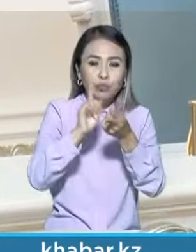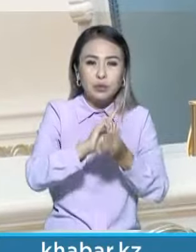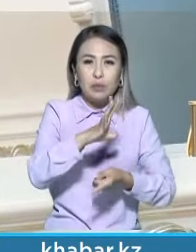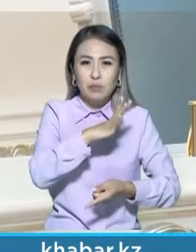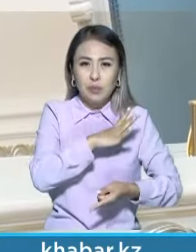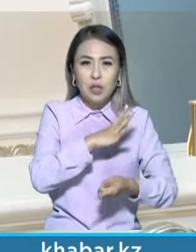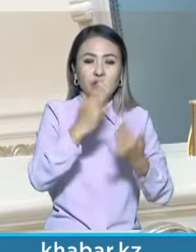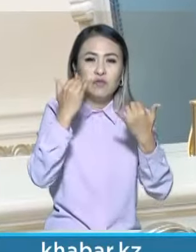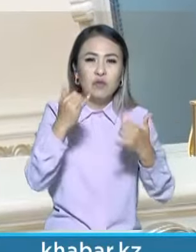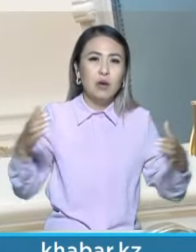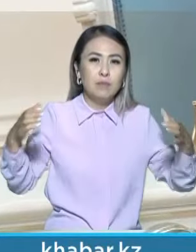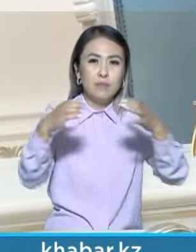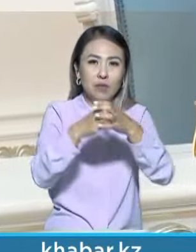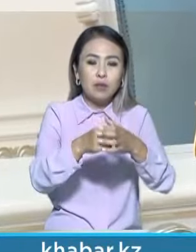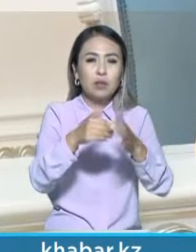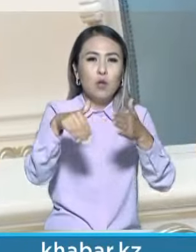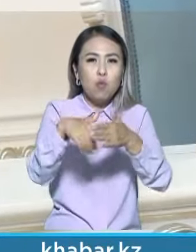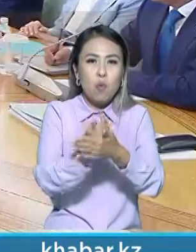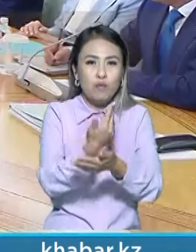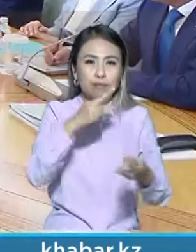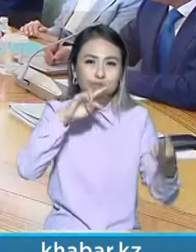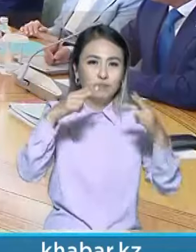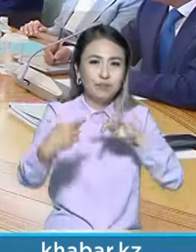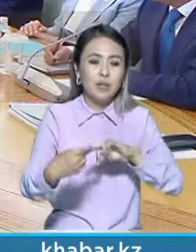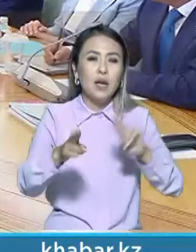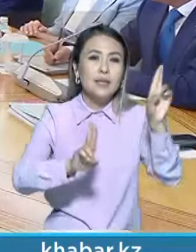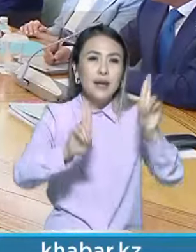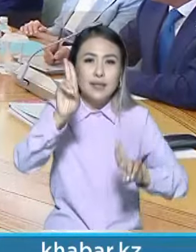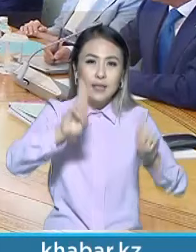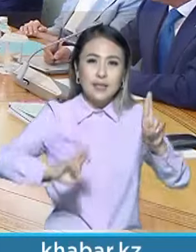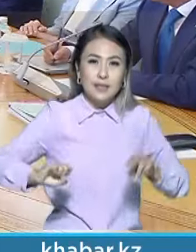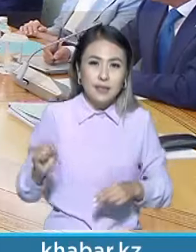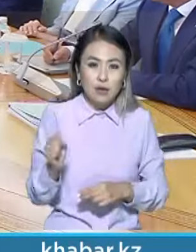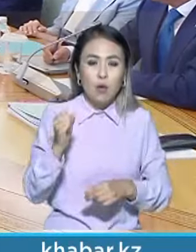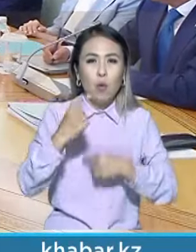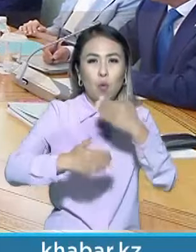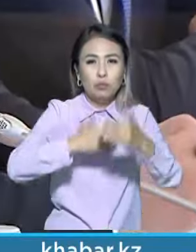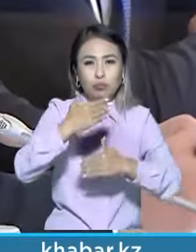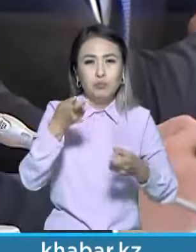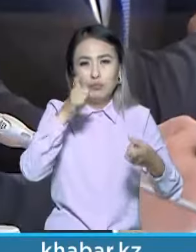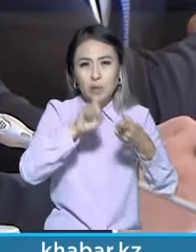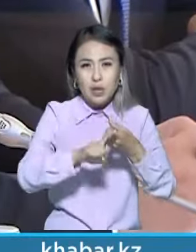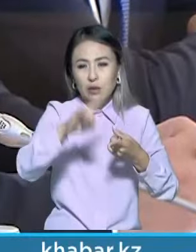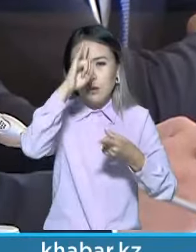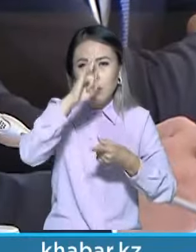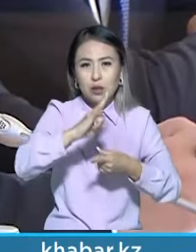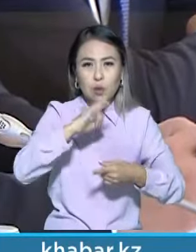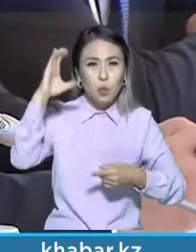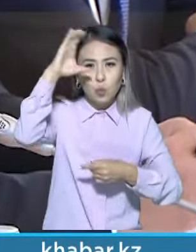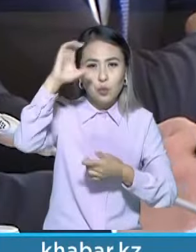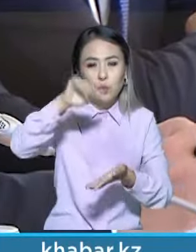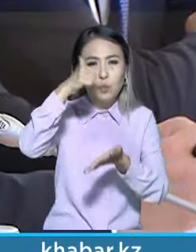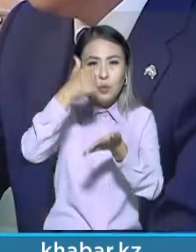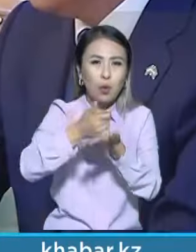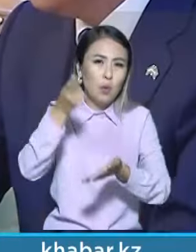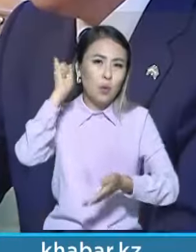пен одақтастық байланыстарды жаңа деңгейге көтереді. Стратегиялық серіктестік пен одақтастық байланыс. Қазақ және өзбек көшбасшылары